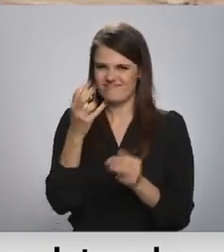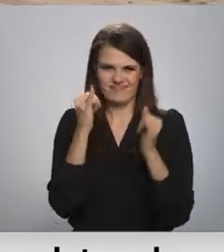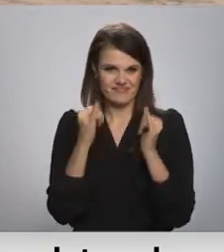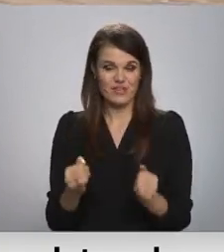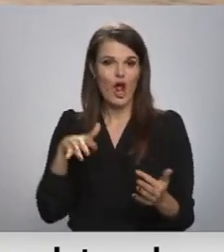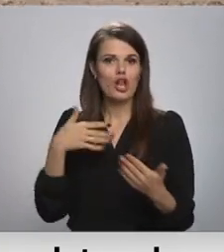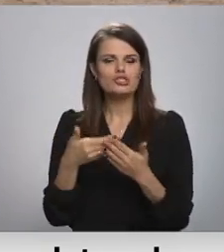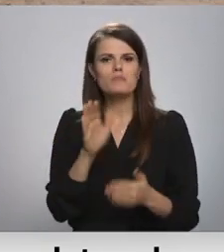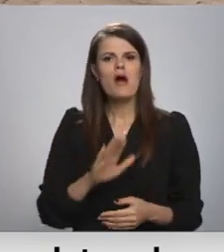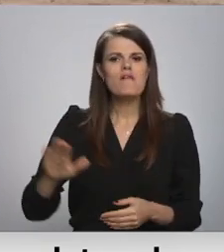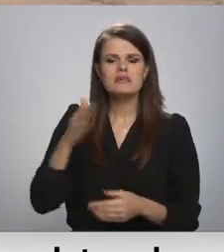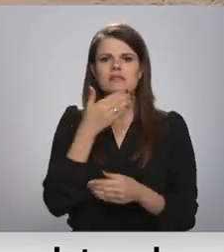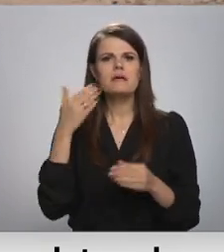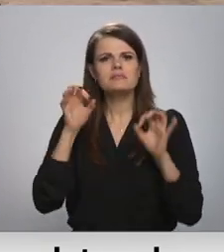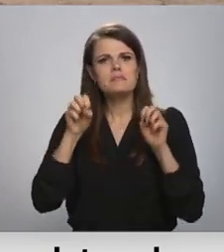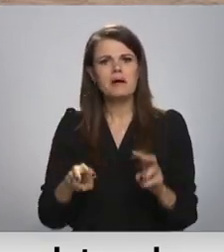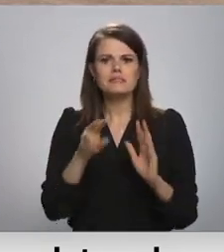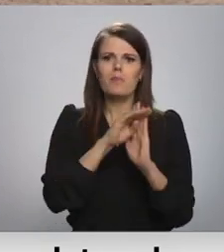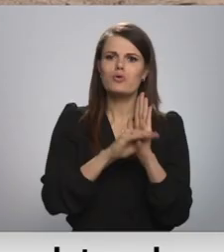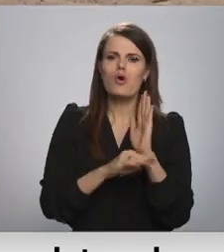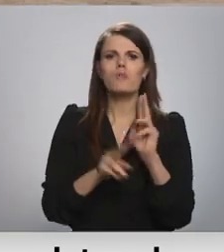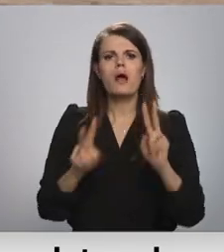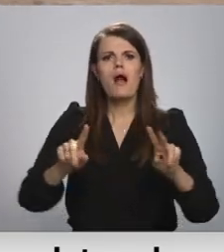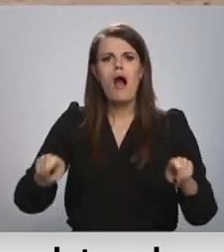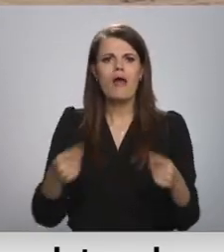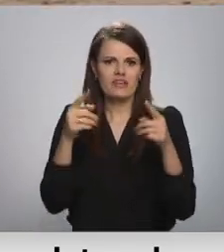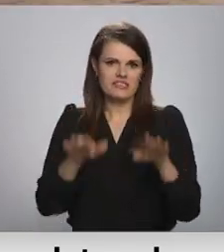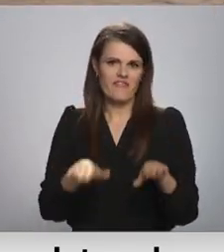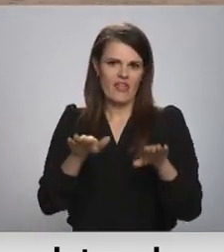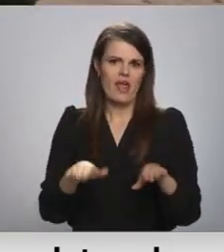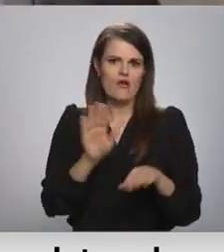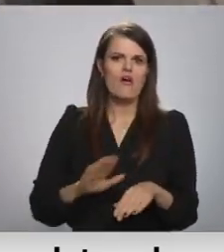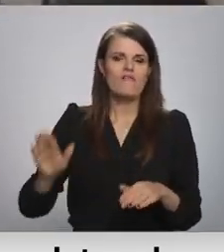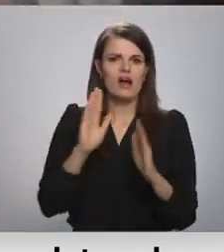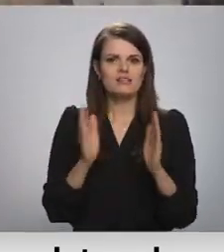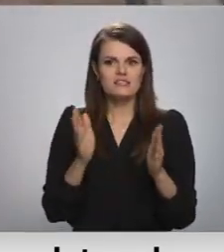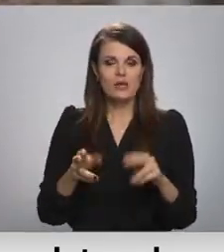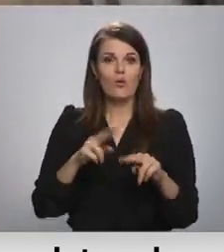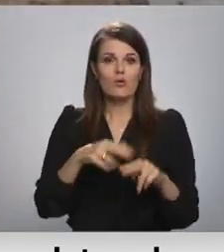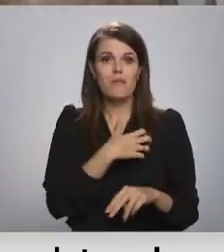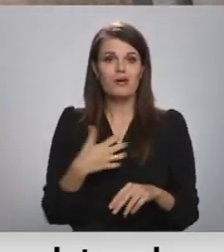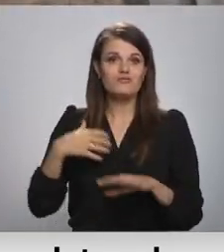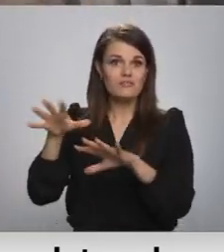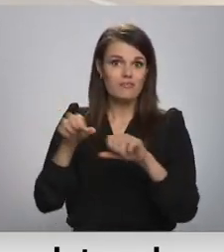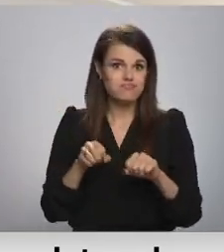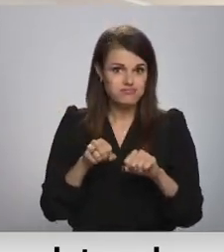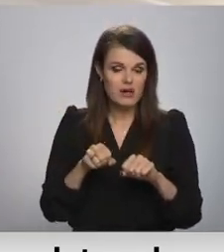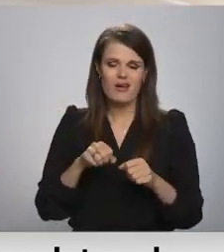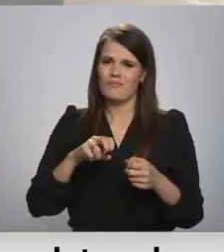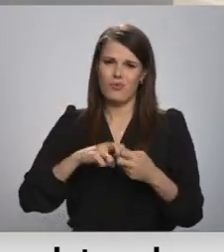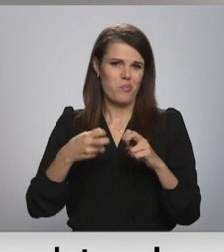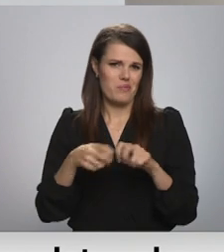līdz šim valstī nesot bijusi programma, kā attīstīt vietējas nozīmes valsts ceļus, un pašvaldībām tos pārņemot problēma ar to kvalitāti netikšot